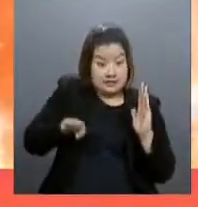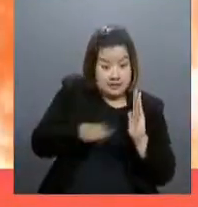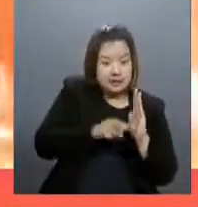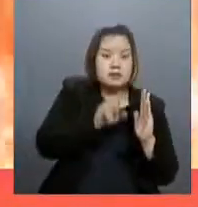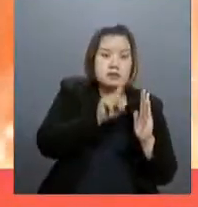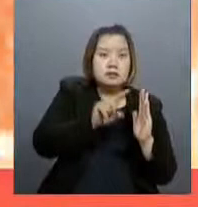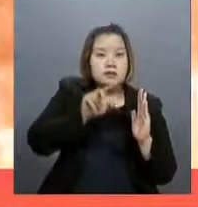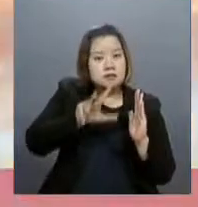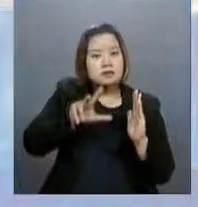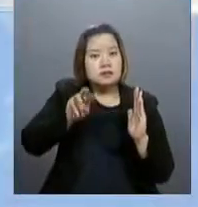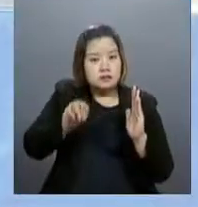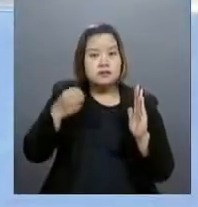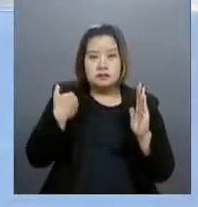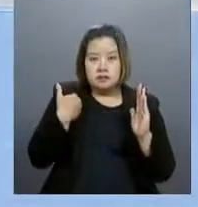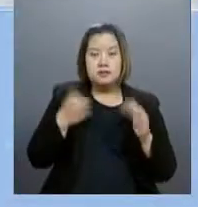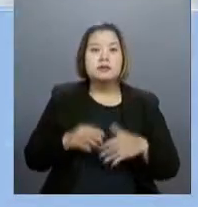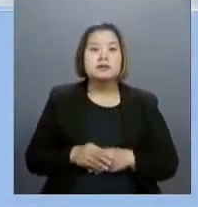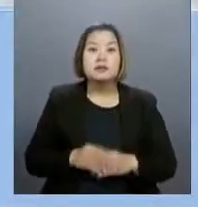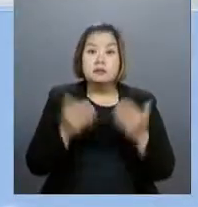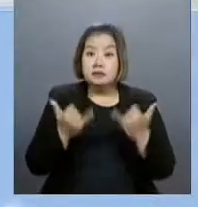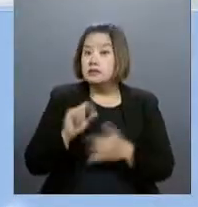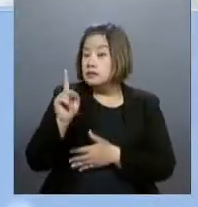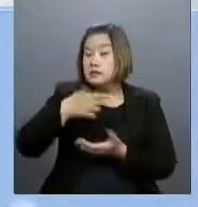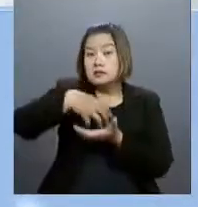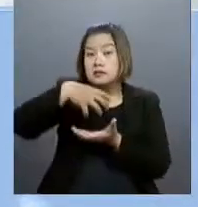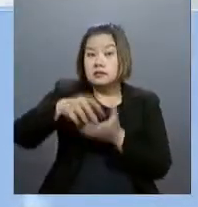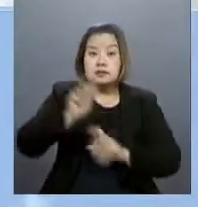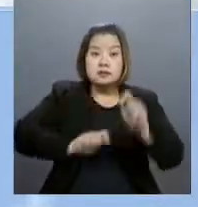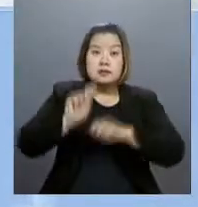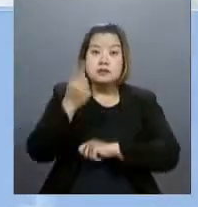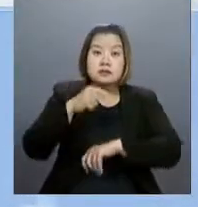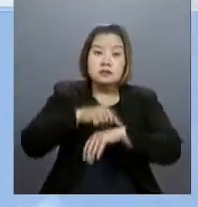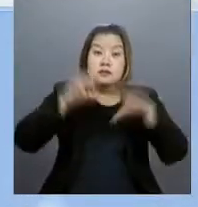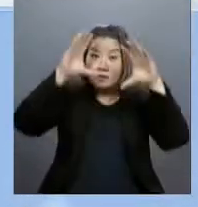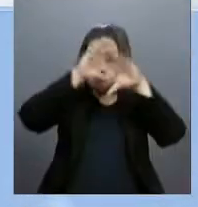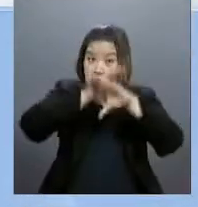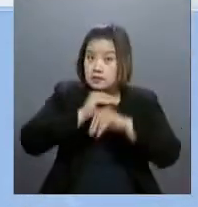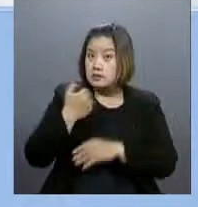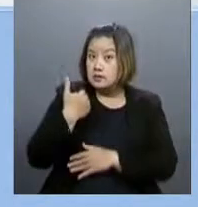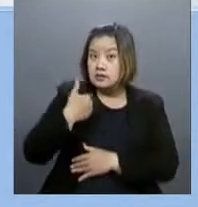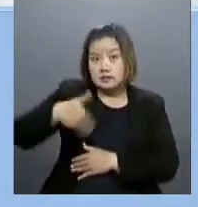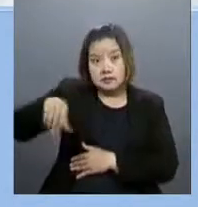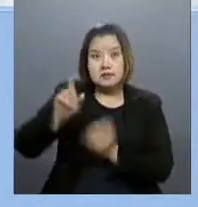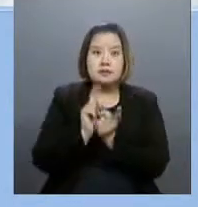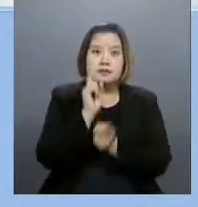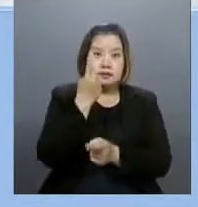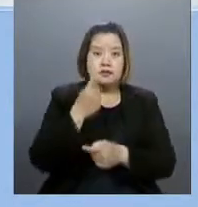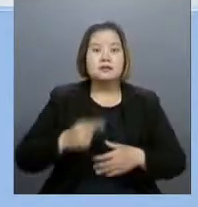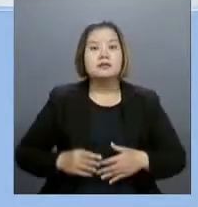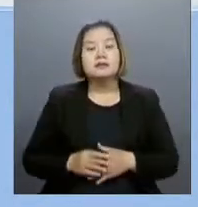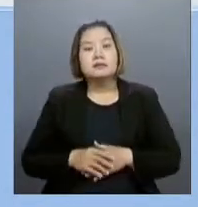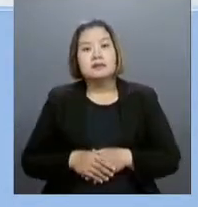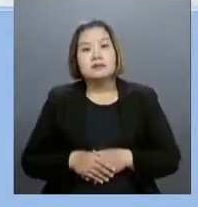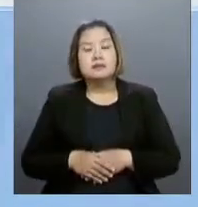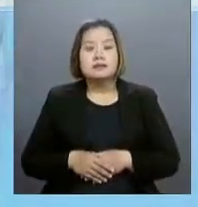ตร กลับมาติดตามรายงานสภาพอากาศได้ใหม่ในข่าวค่ำไทย PBS สวัสดีค่ะ